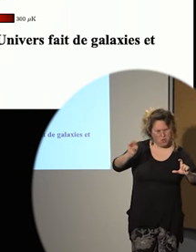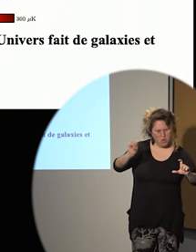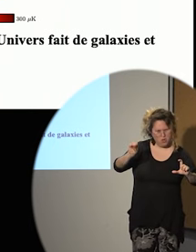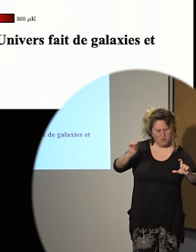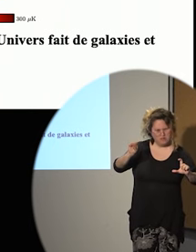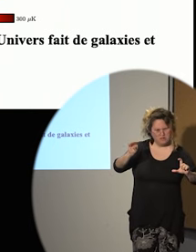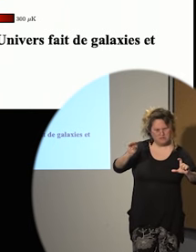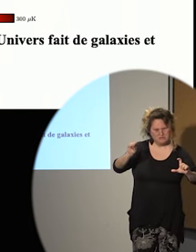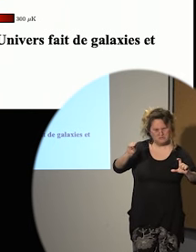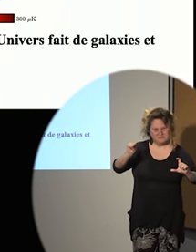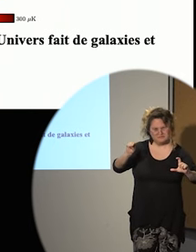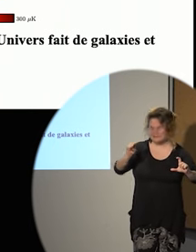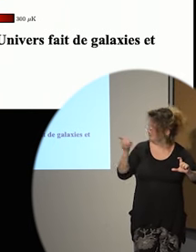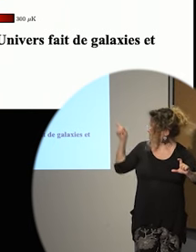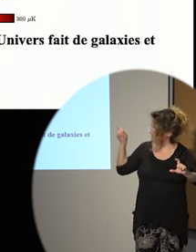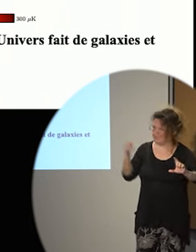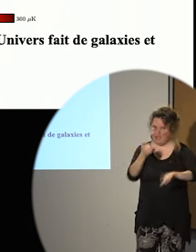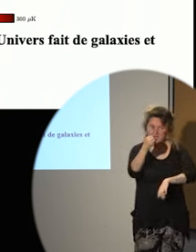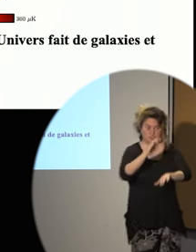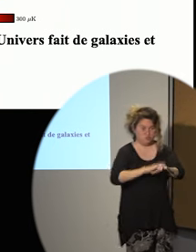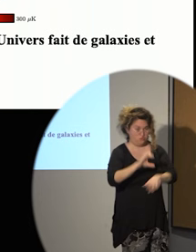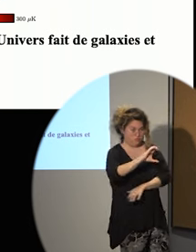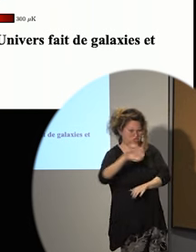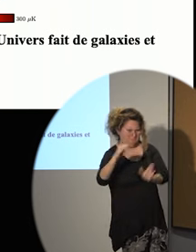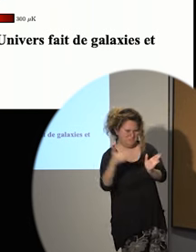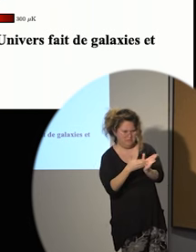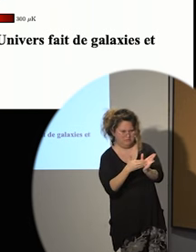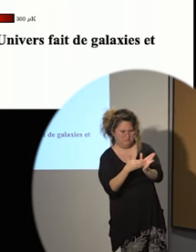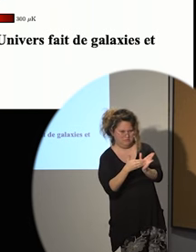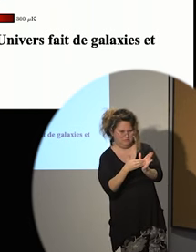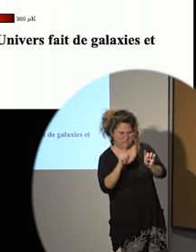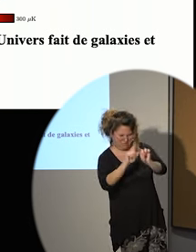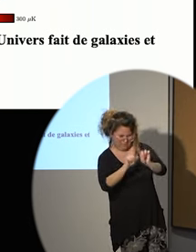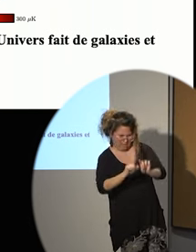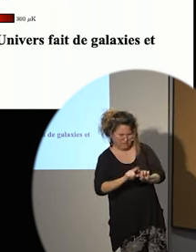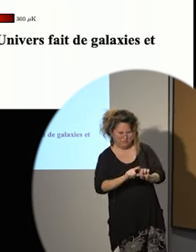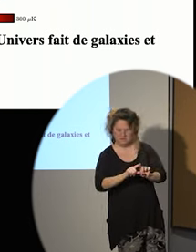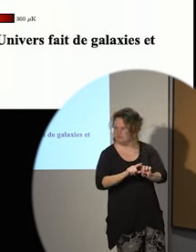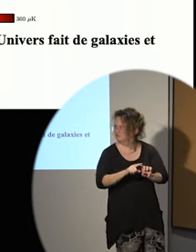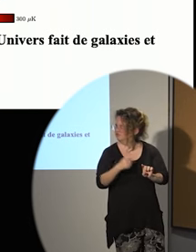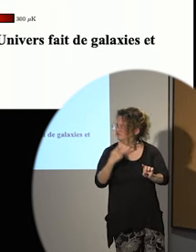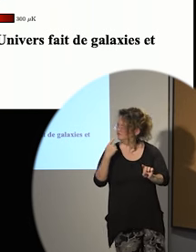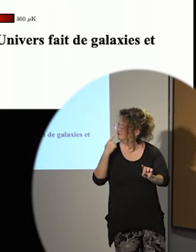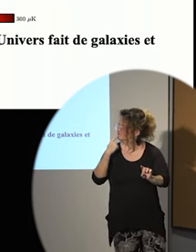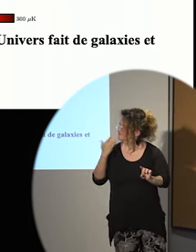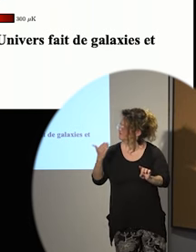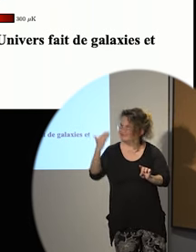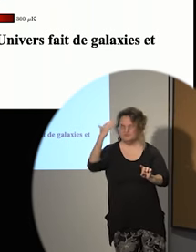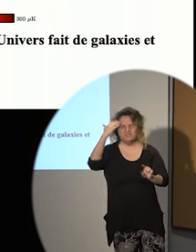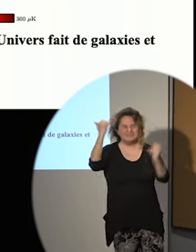000. Oui, c'est-à-dire, c'est vraiment... C'est plus plat que la plaque de marbre la plus